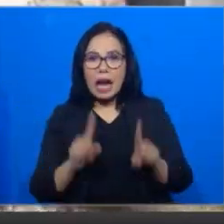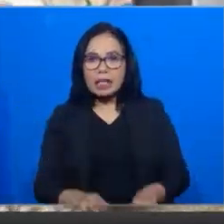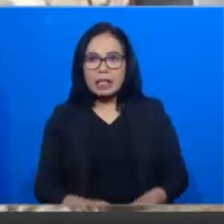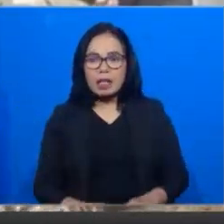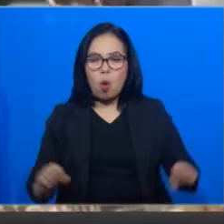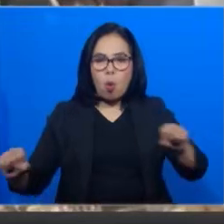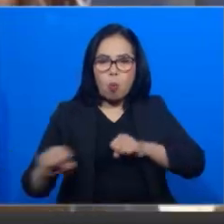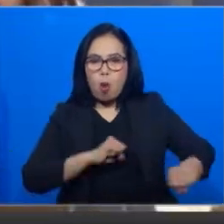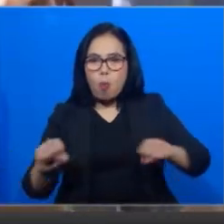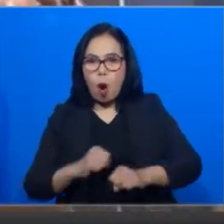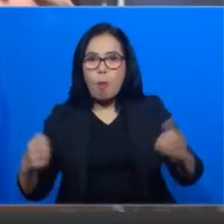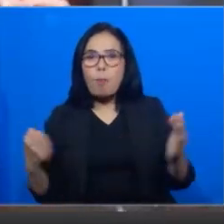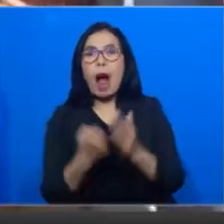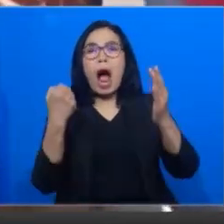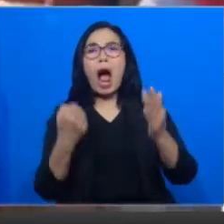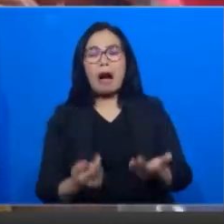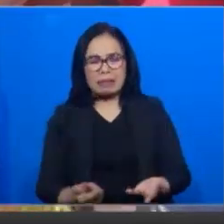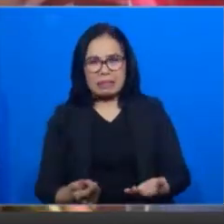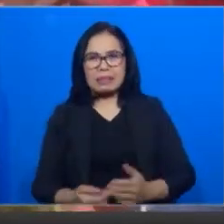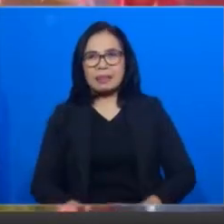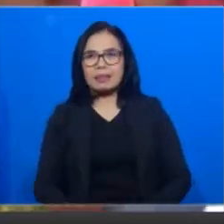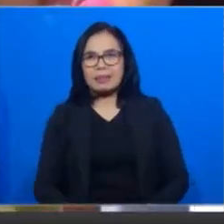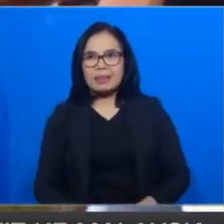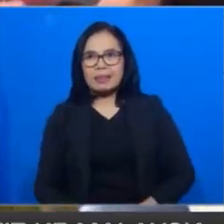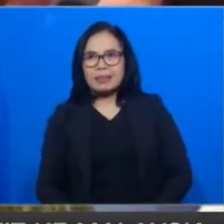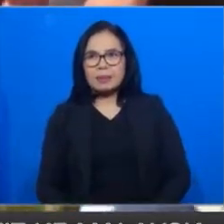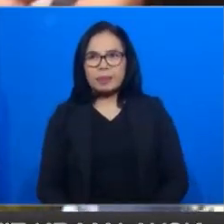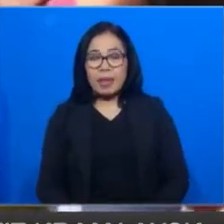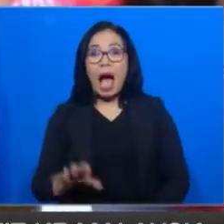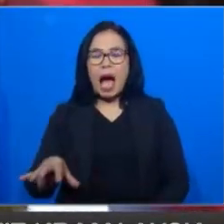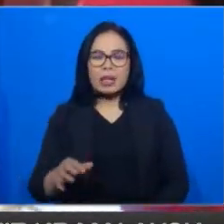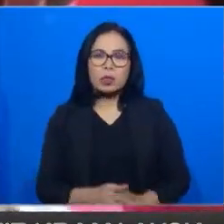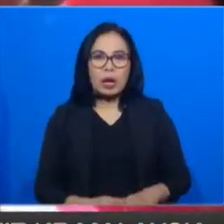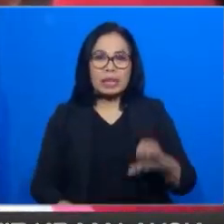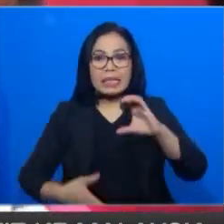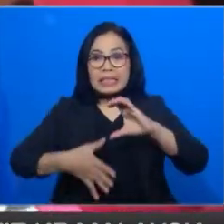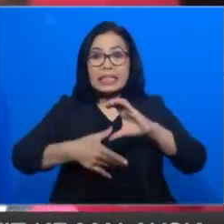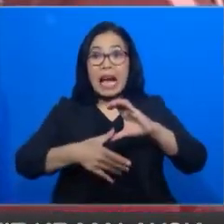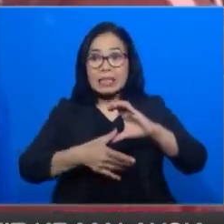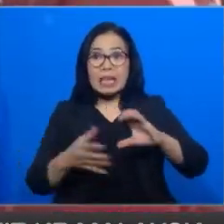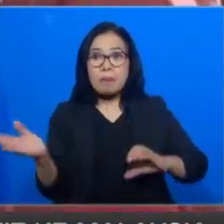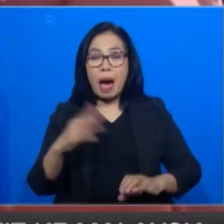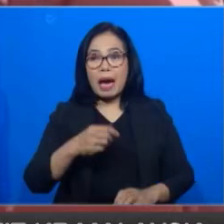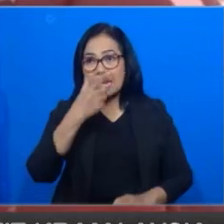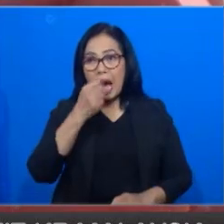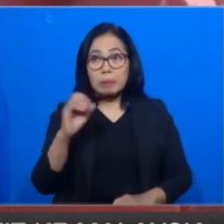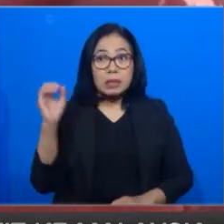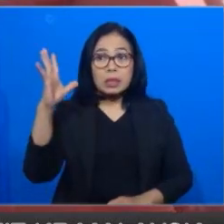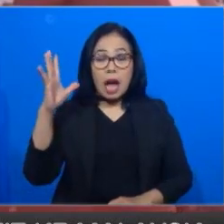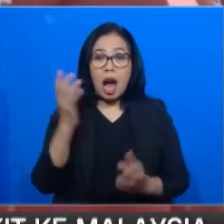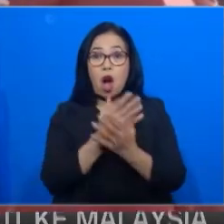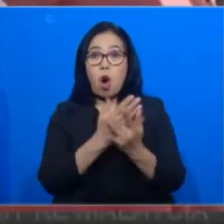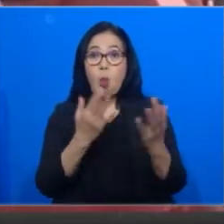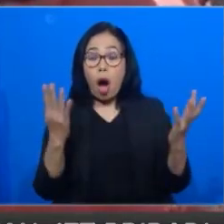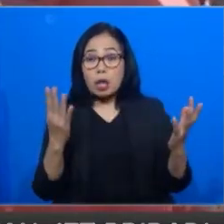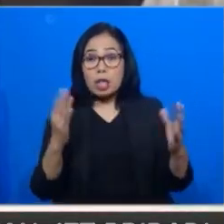Simulasi megatrust di pesisir selatan Pulau Jawa juga dilakukan di Cilacap, Jawa Tengah pada Kamis siang. Warga berhamburan keluar rumah